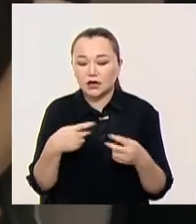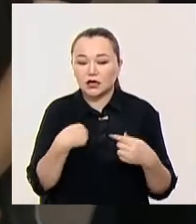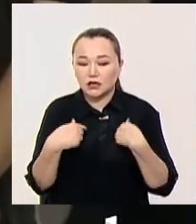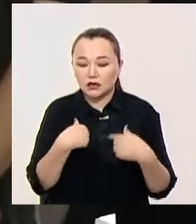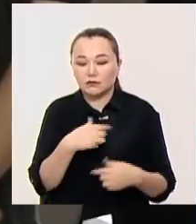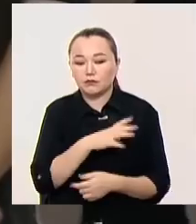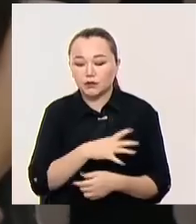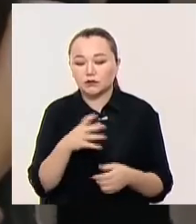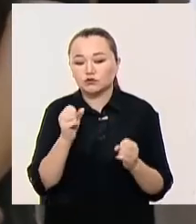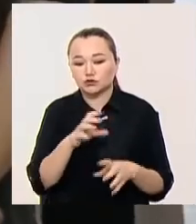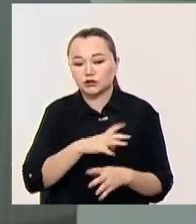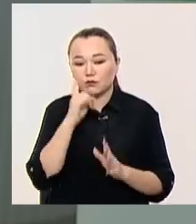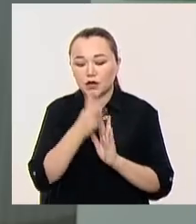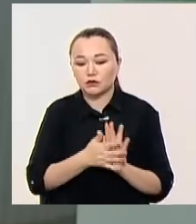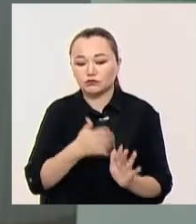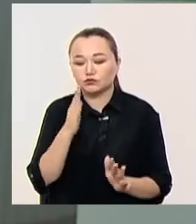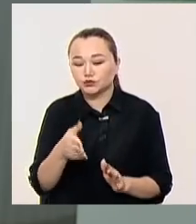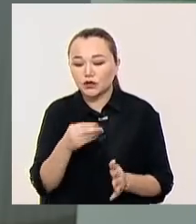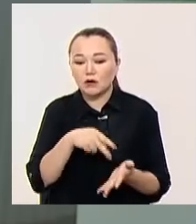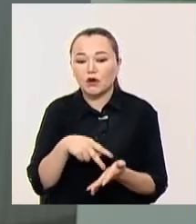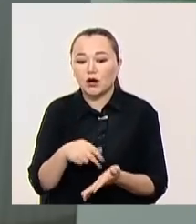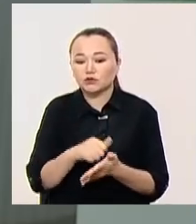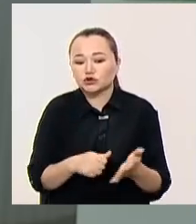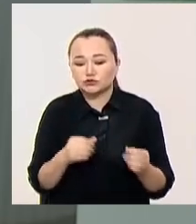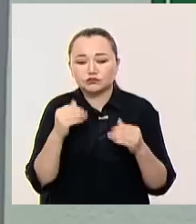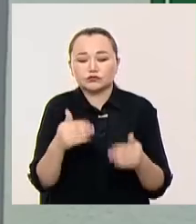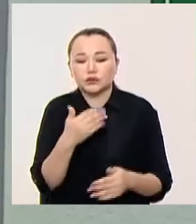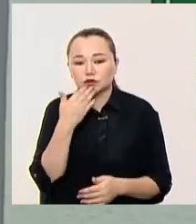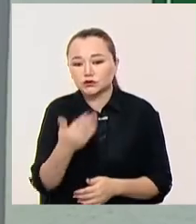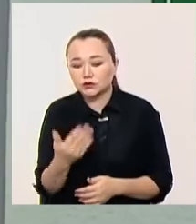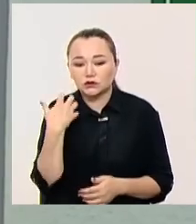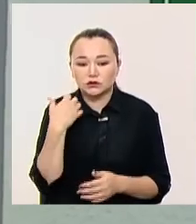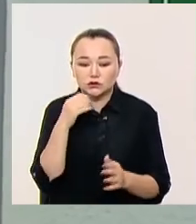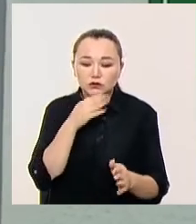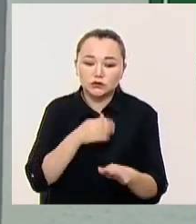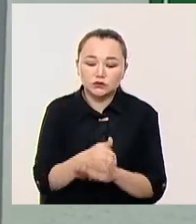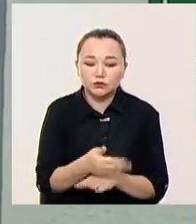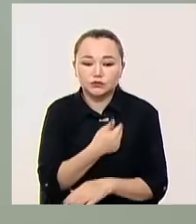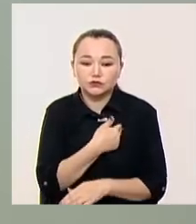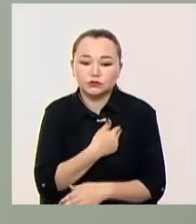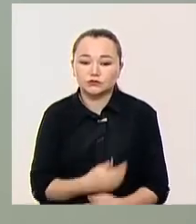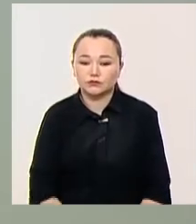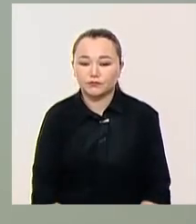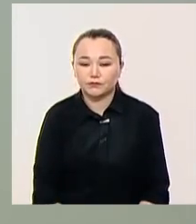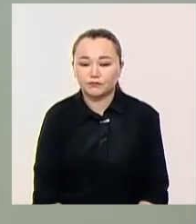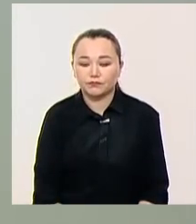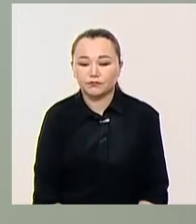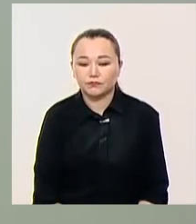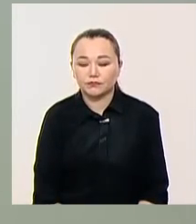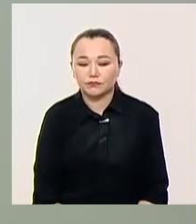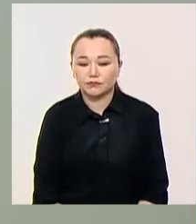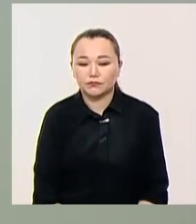қиналатынын, сол кезде мұш түсінер. Баға не себепті көтерілетінін сұрау үшін басшылыққа кірмек болдық.